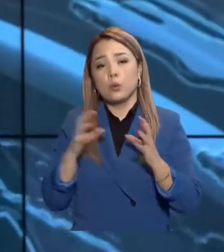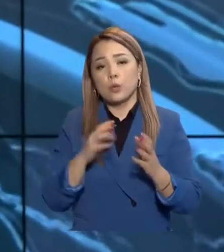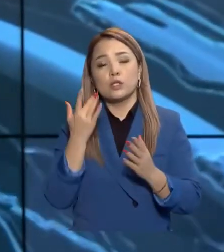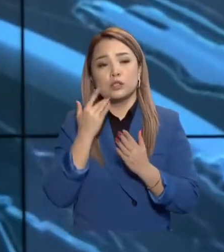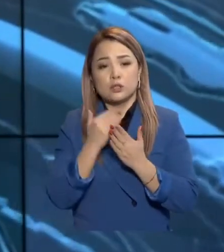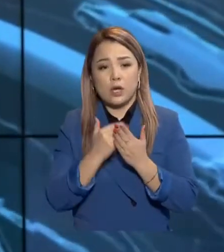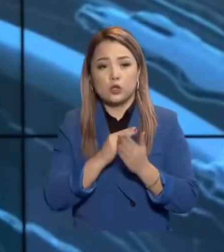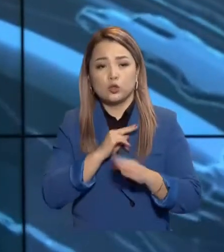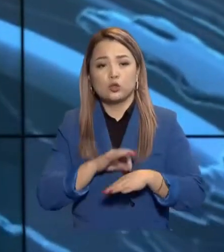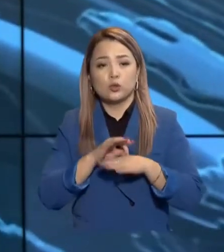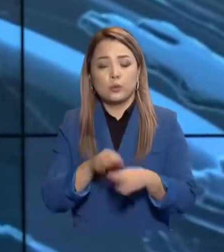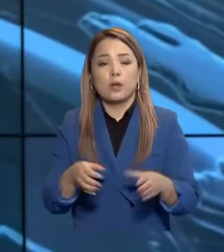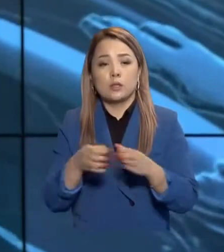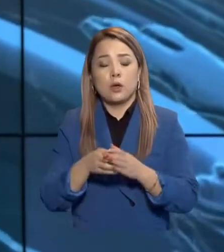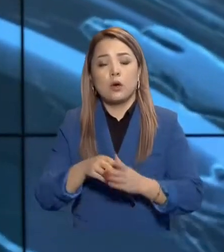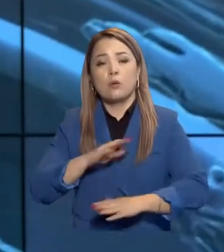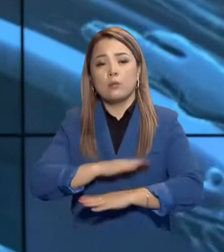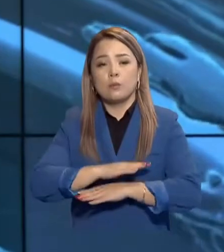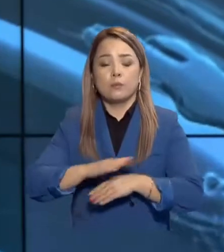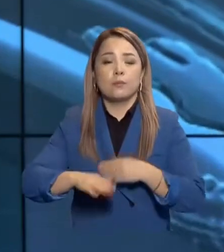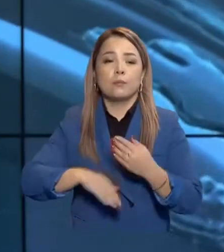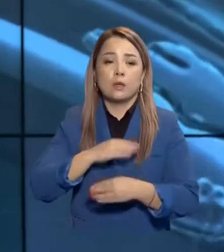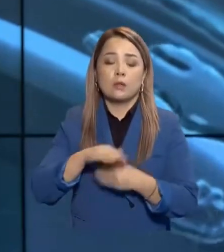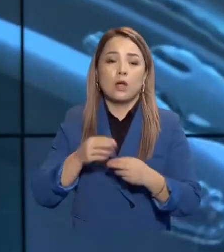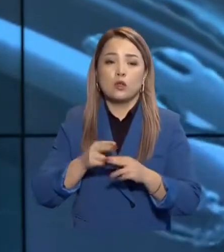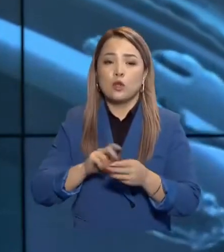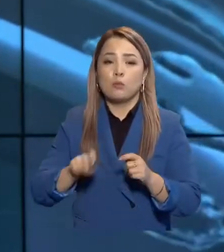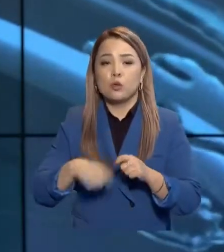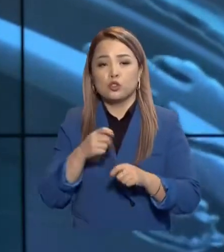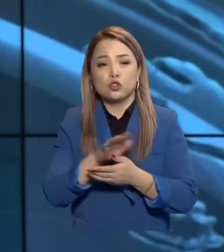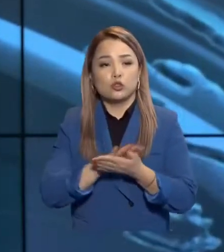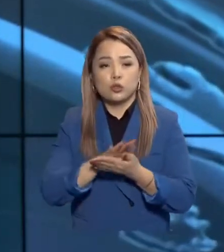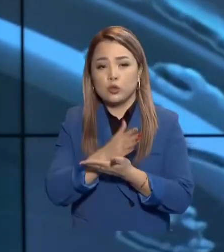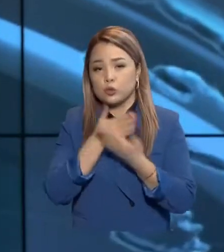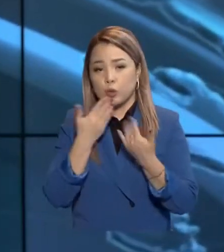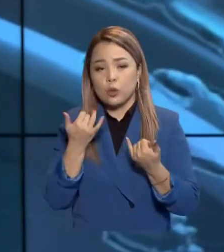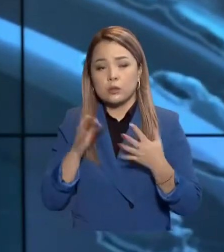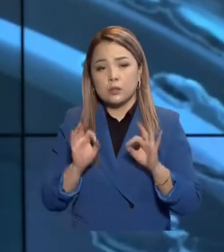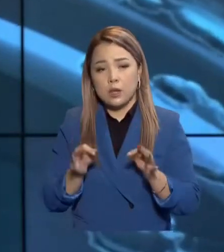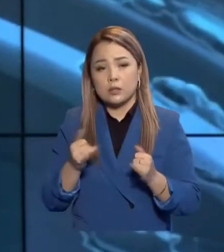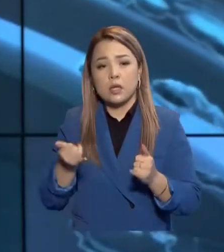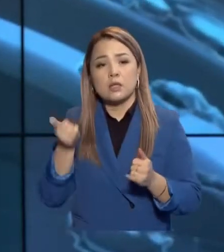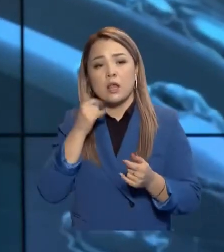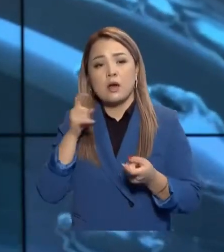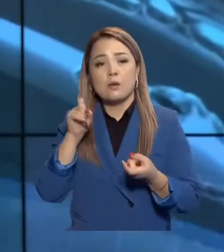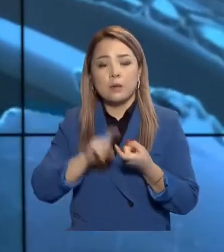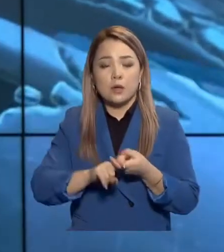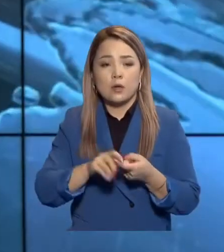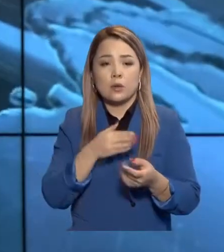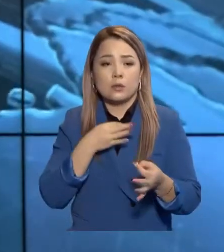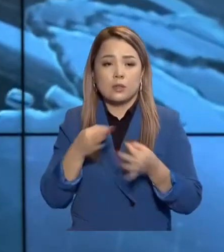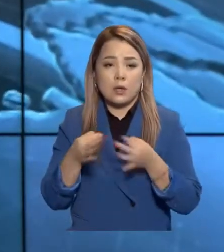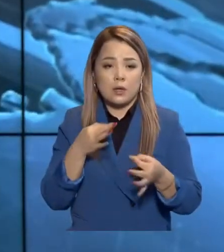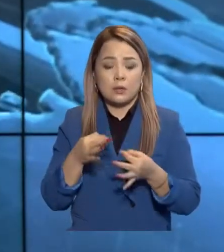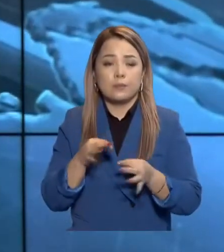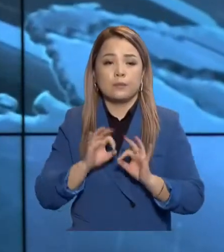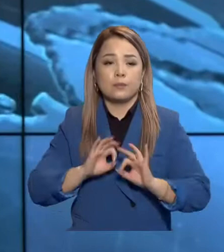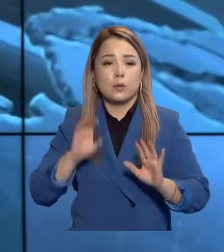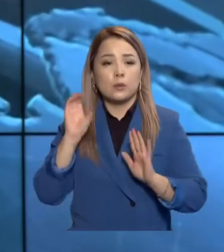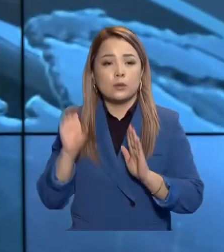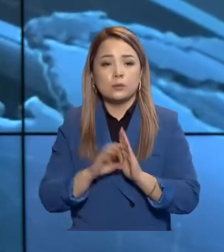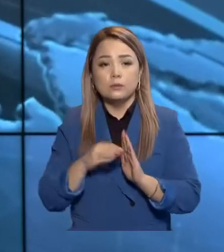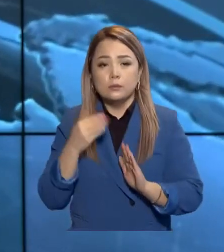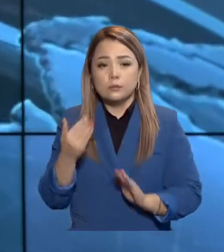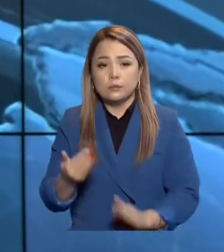жатыр. Қоғамдық тәртіп бұзушылық жоқ. Қазір сол өңірден тілшіміз Руслан Нұрланұлы телефон арқылы байланысқа шығады. Руслан, сізді тыңдап